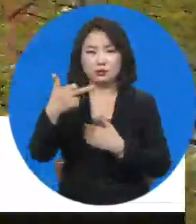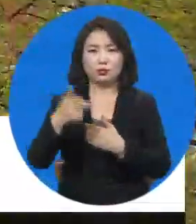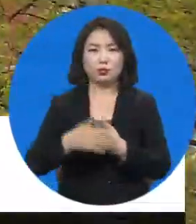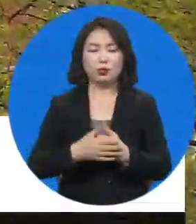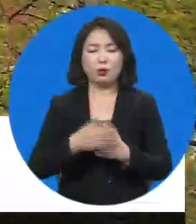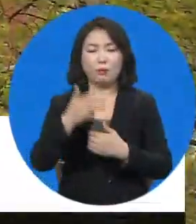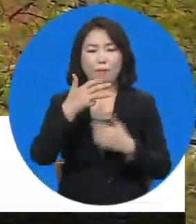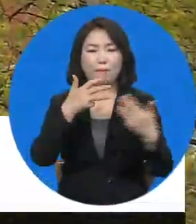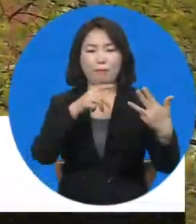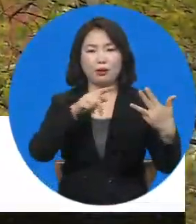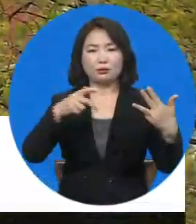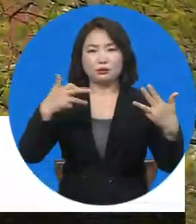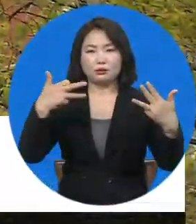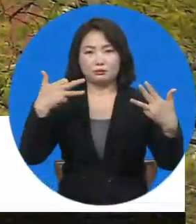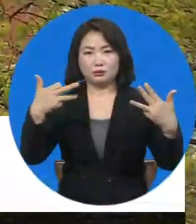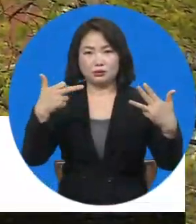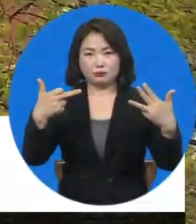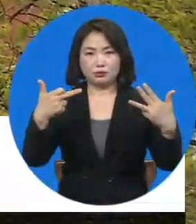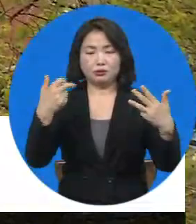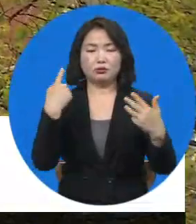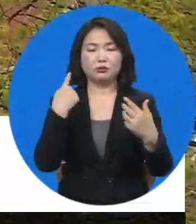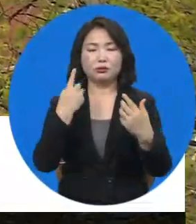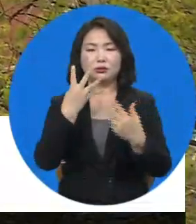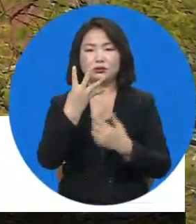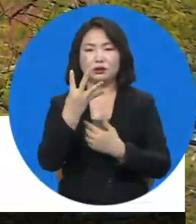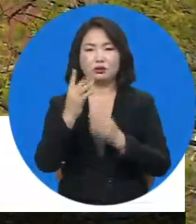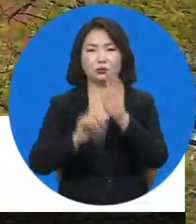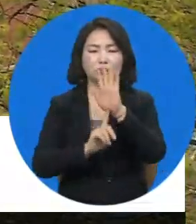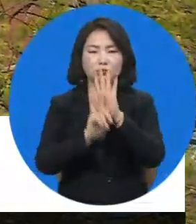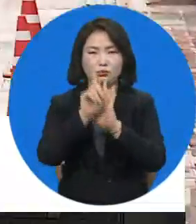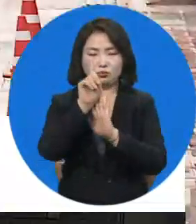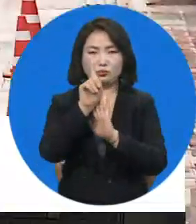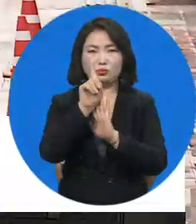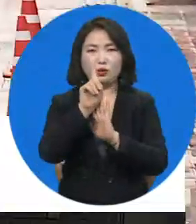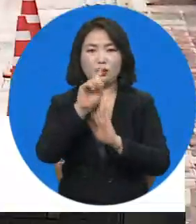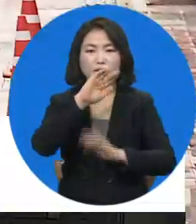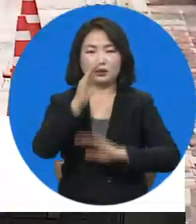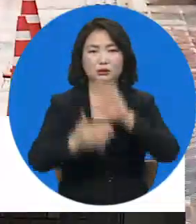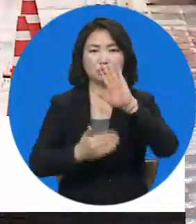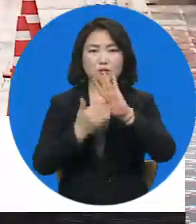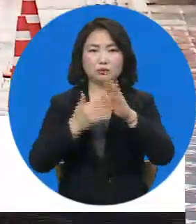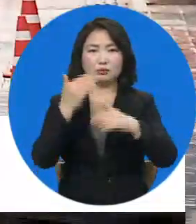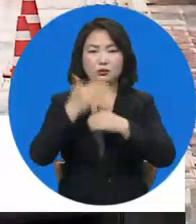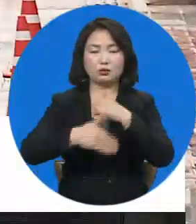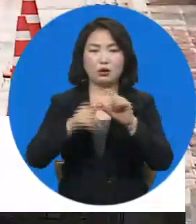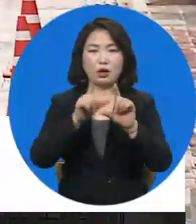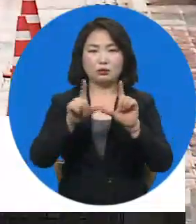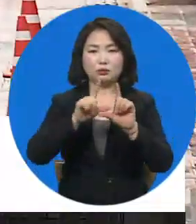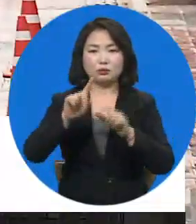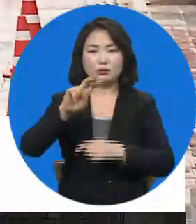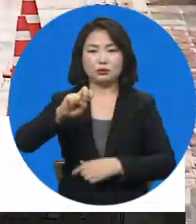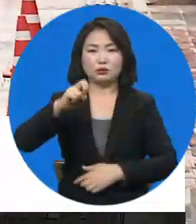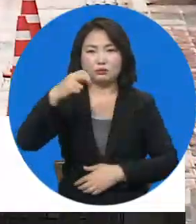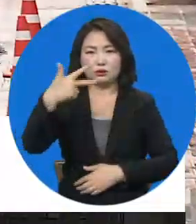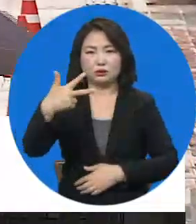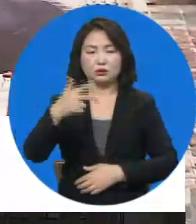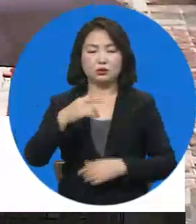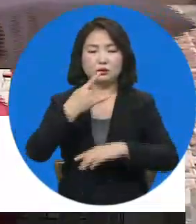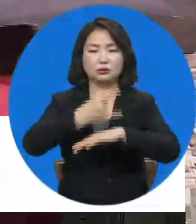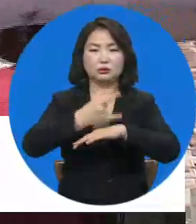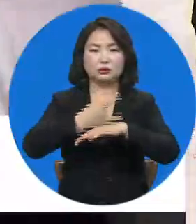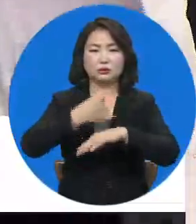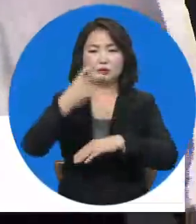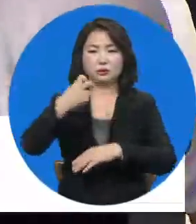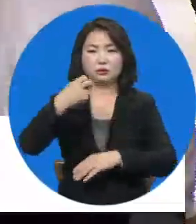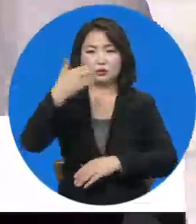등 팔도에서 17도 의 분포로 어제보다 4도 간의 높였습니다 낮 최고기온은 대구 안동 이 27도 의성의